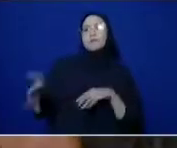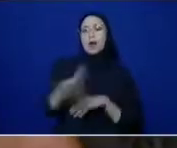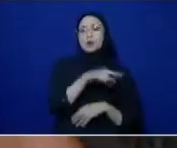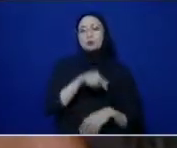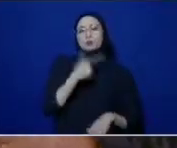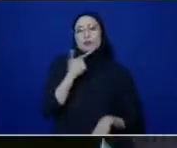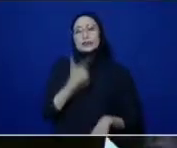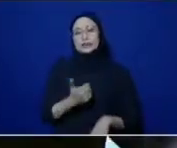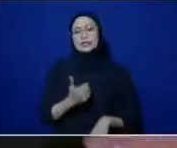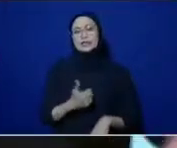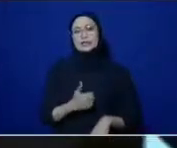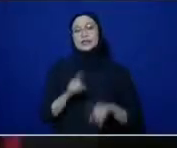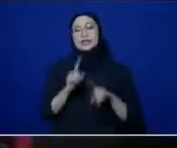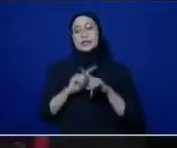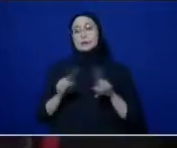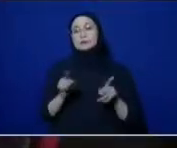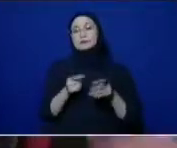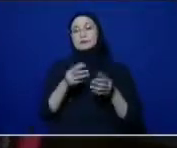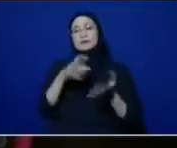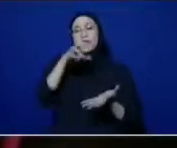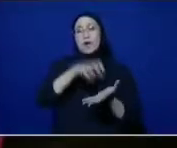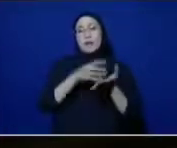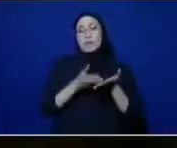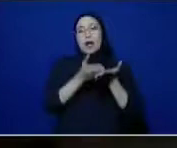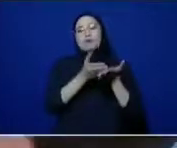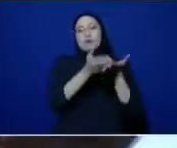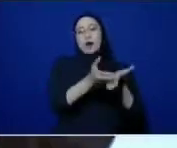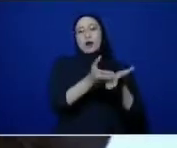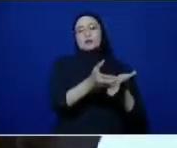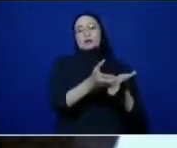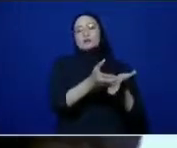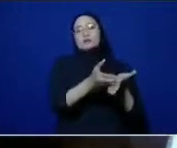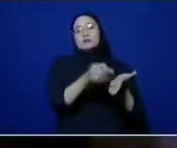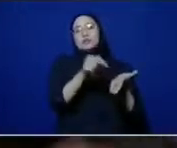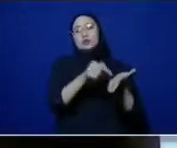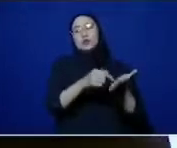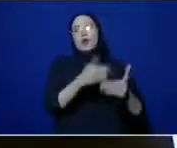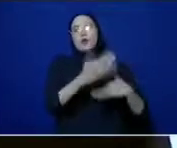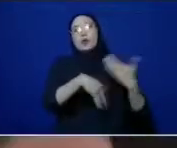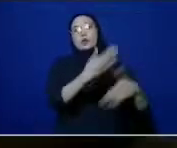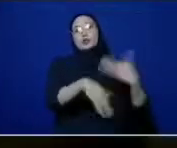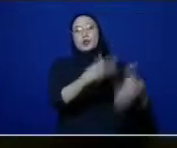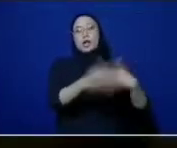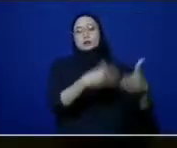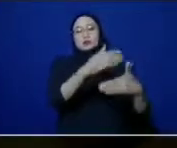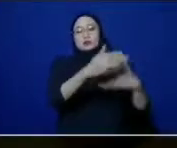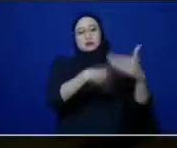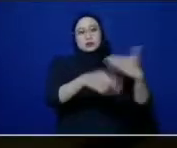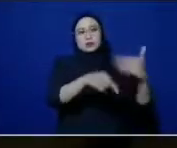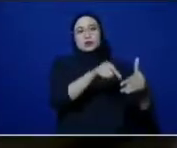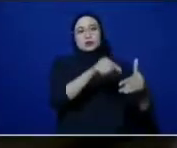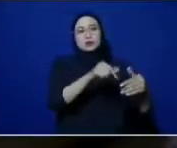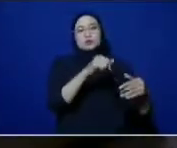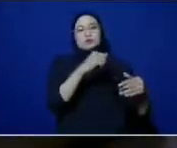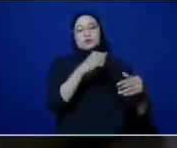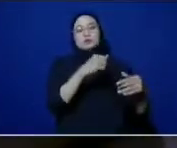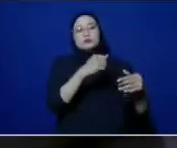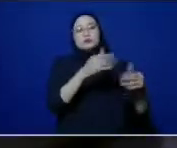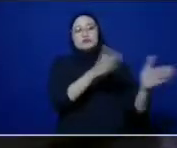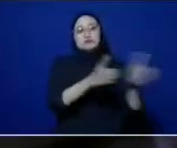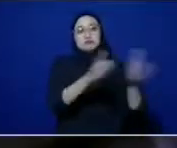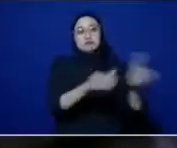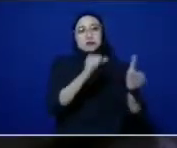bahwa pelabuhan-pelabuhan di bawah pemerintah Bapak operasionalnya diserahkan ke perusahaan-perusahaan asing, Pak. Bagi